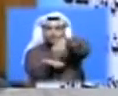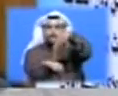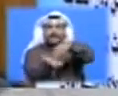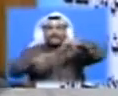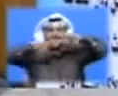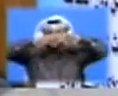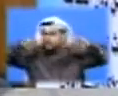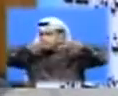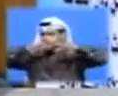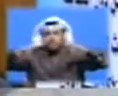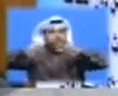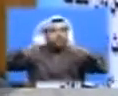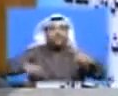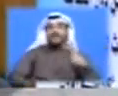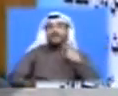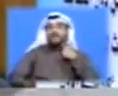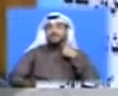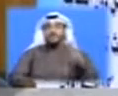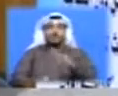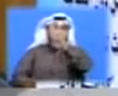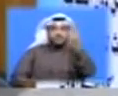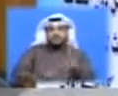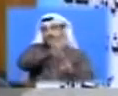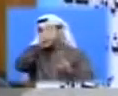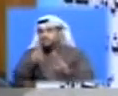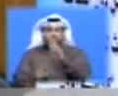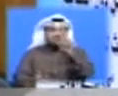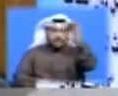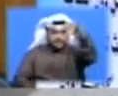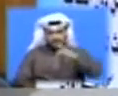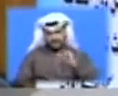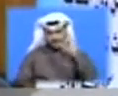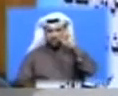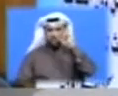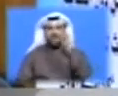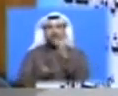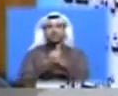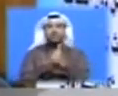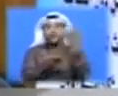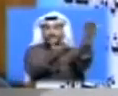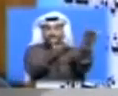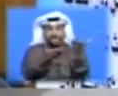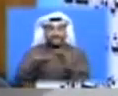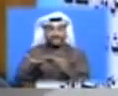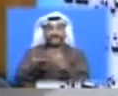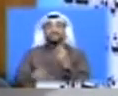العلمية والاستشارات الاجتماعية STR لندن، الذي ينظم المؤتمر الثالث في عام